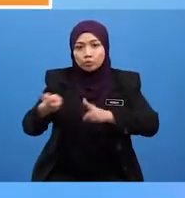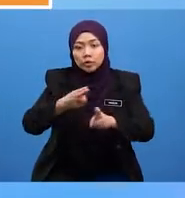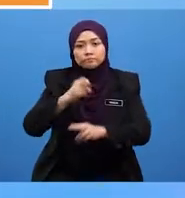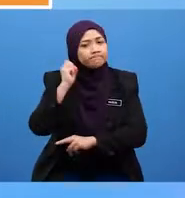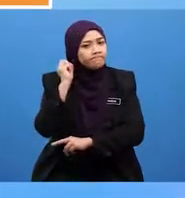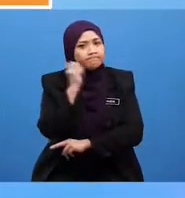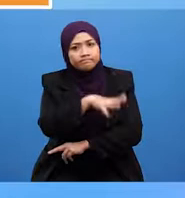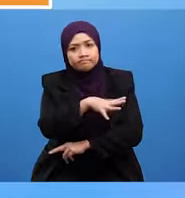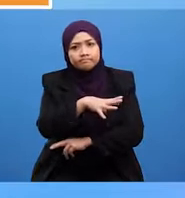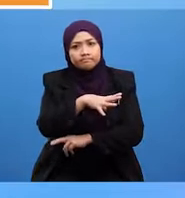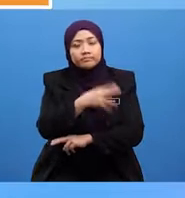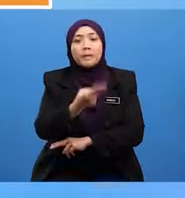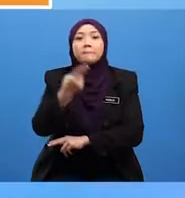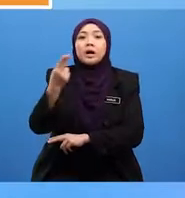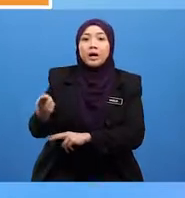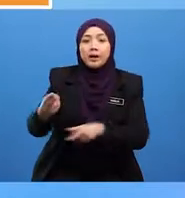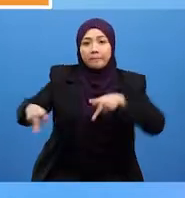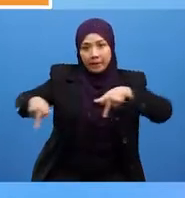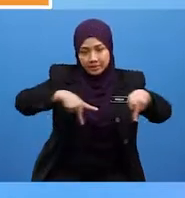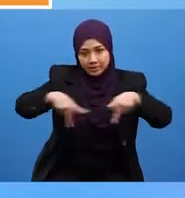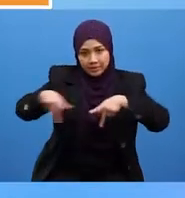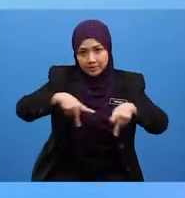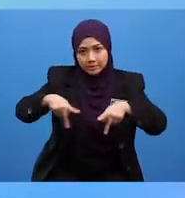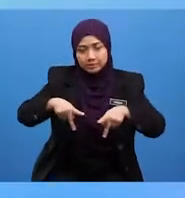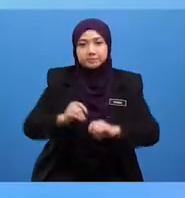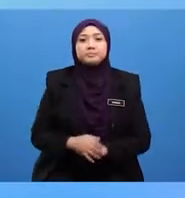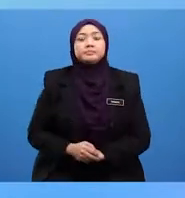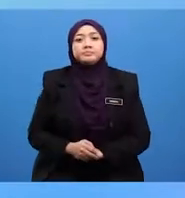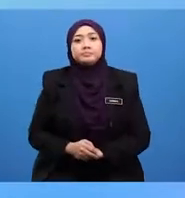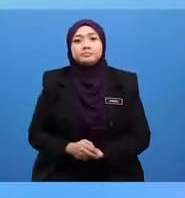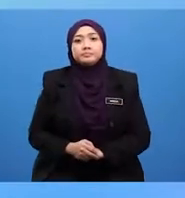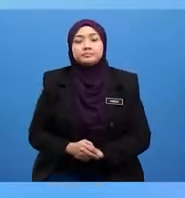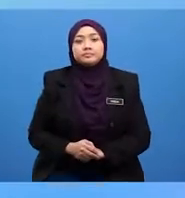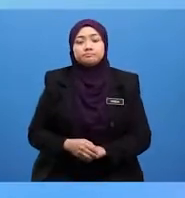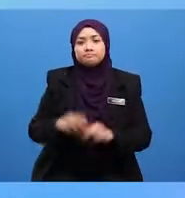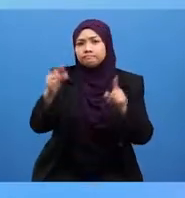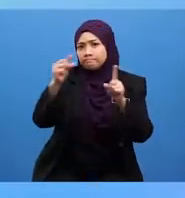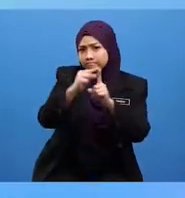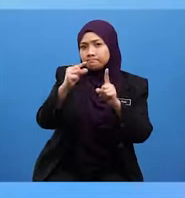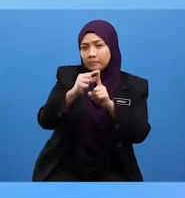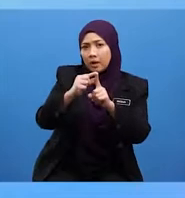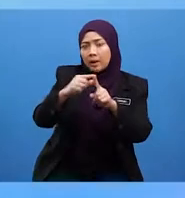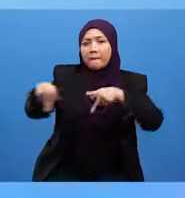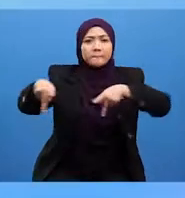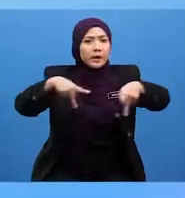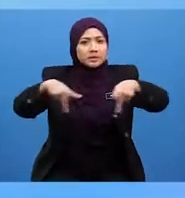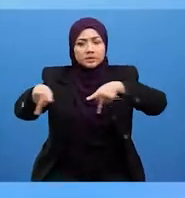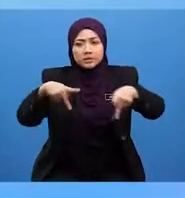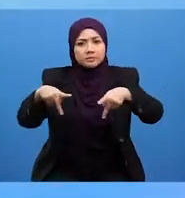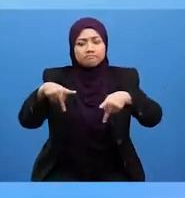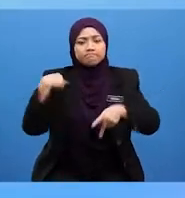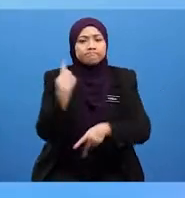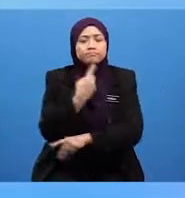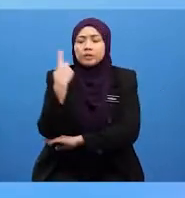pelupusan bahan plastik yang terancang. Perkataan plastik memang tidak asing lagi